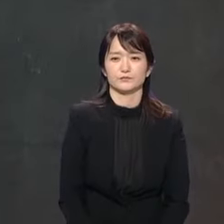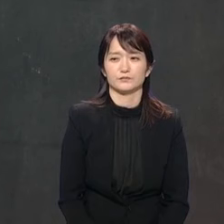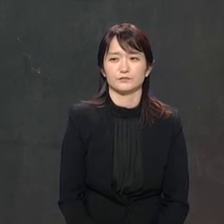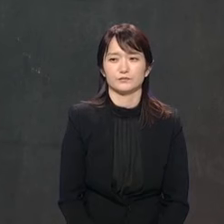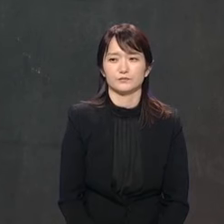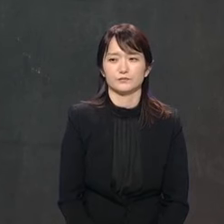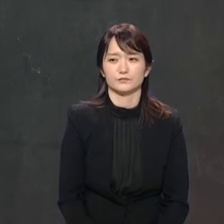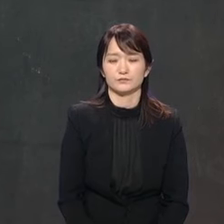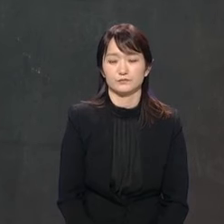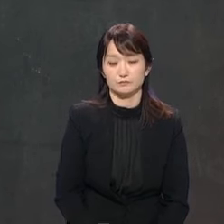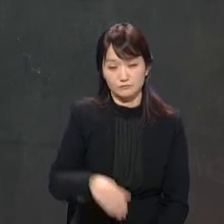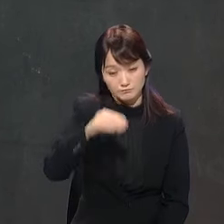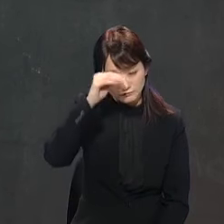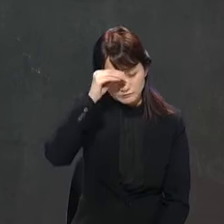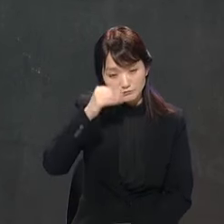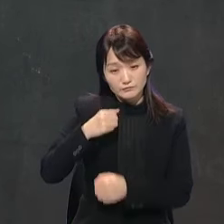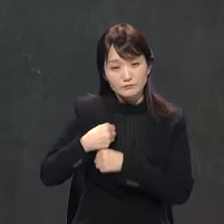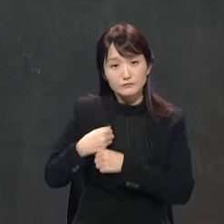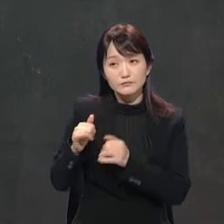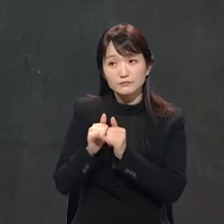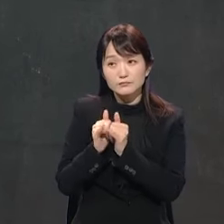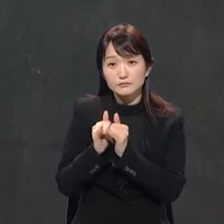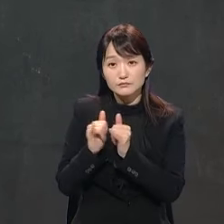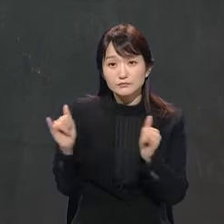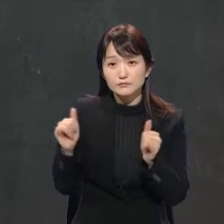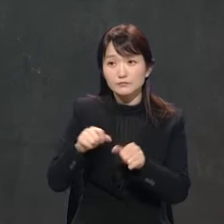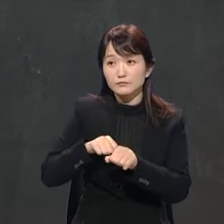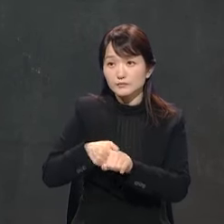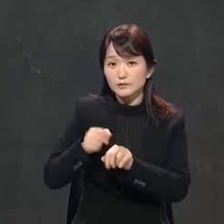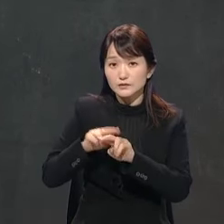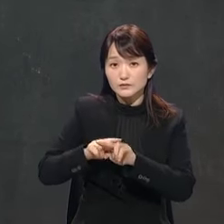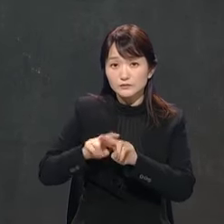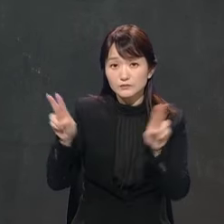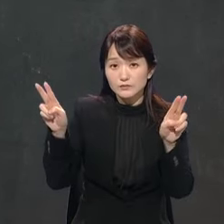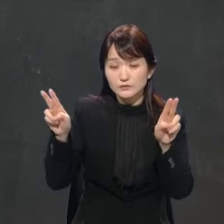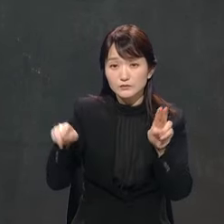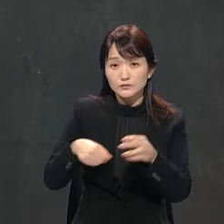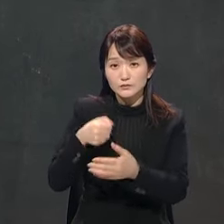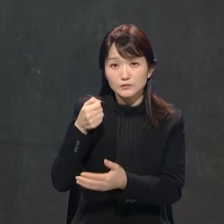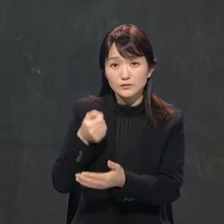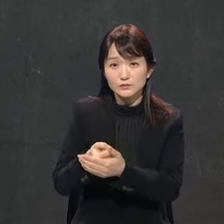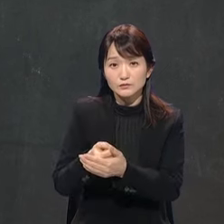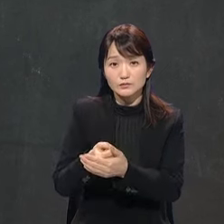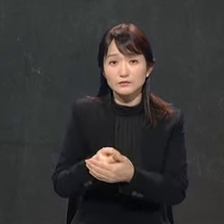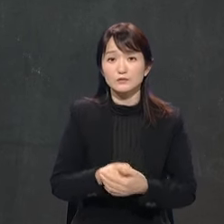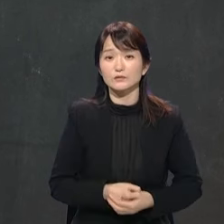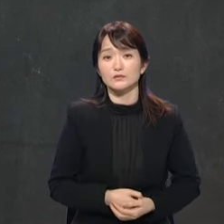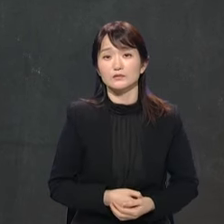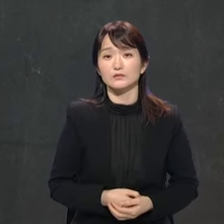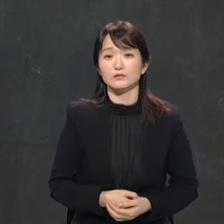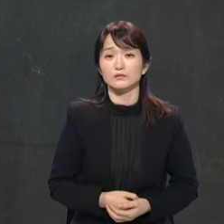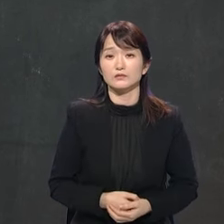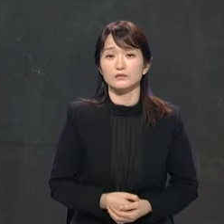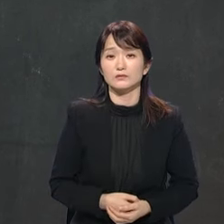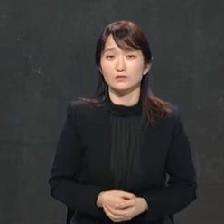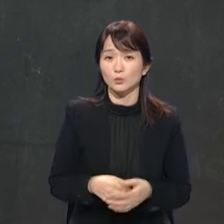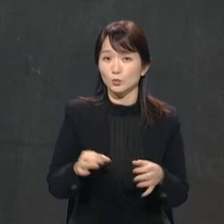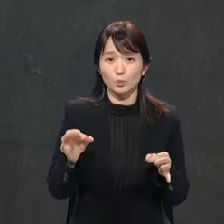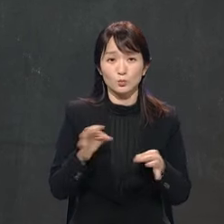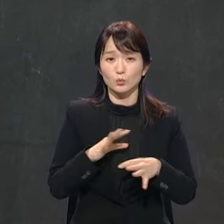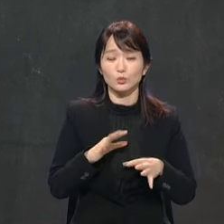짚어보죠 모범 군인이어서 징계를 취소하라고 판결을 내린 거라고요네 그렇습니다